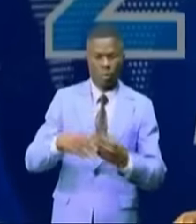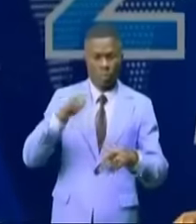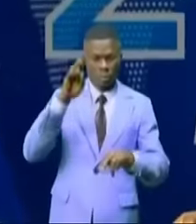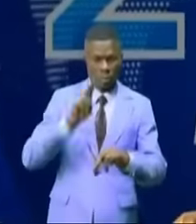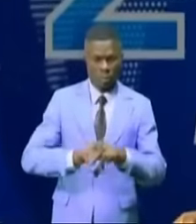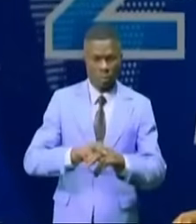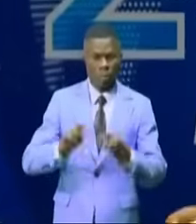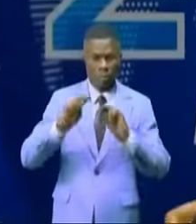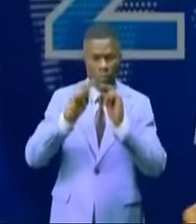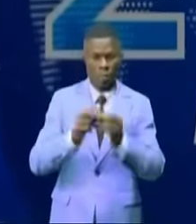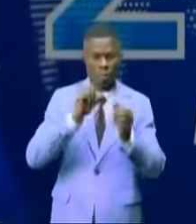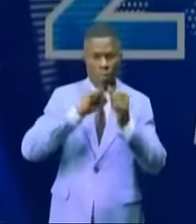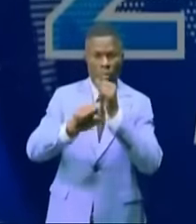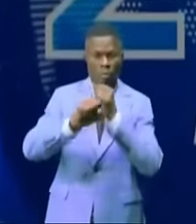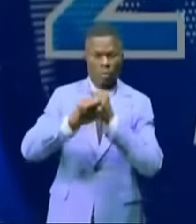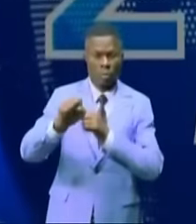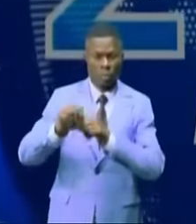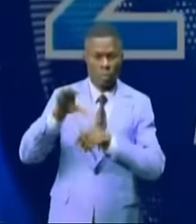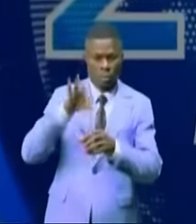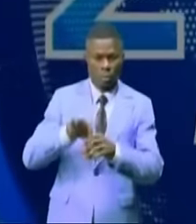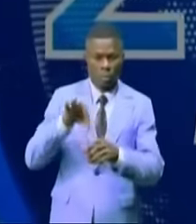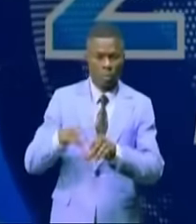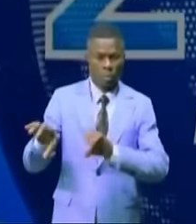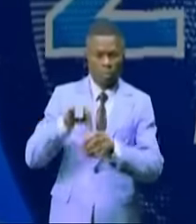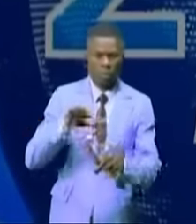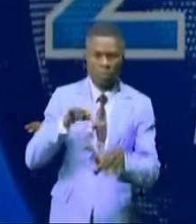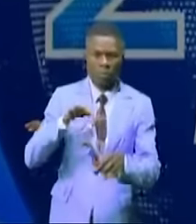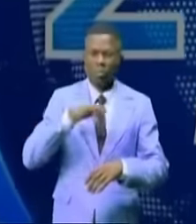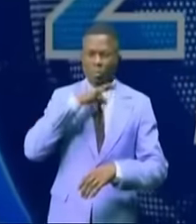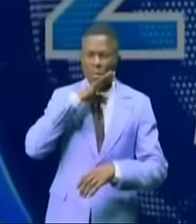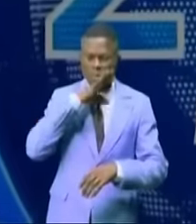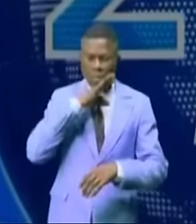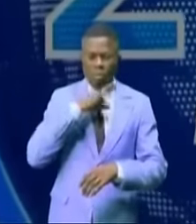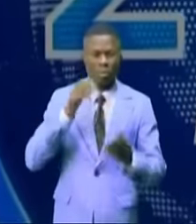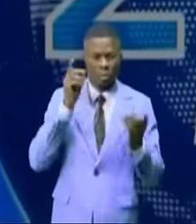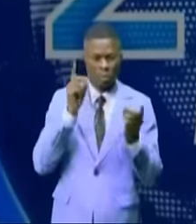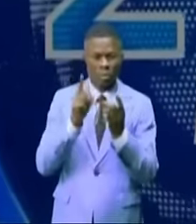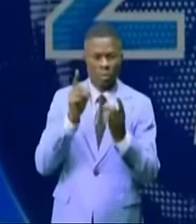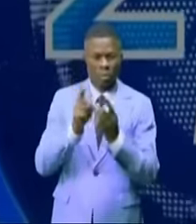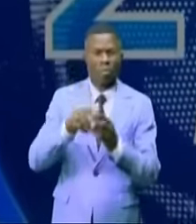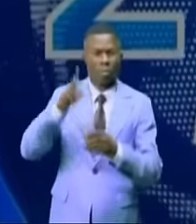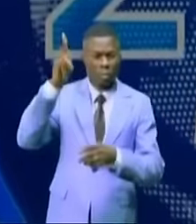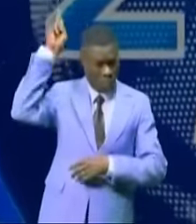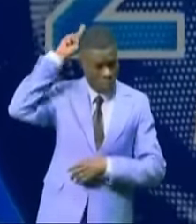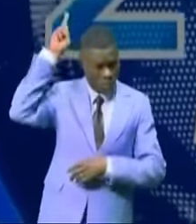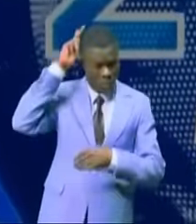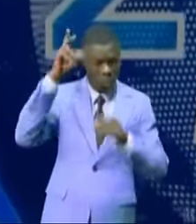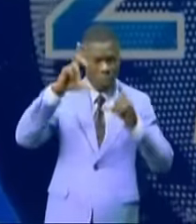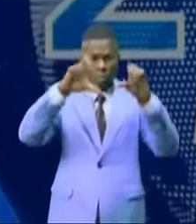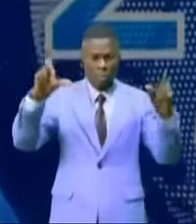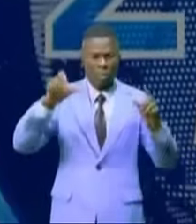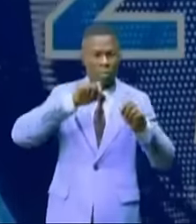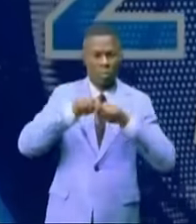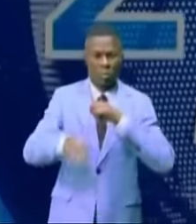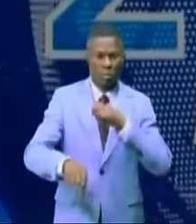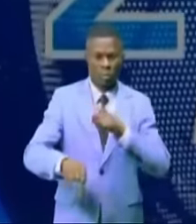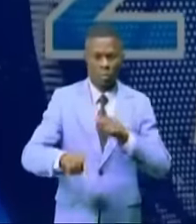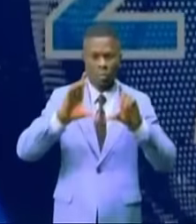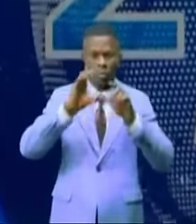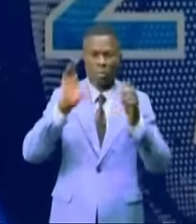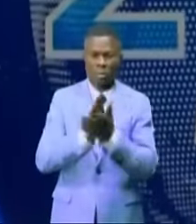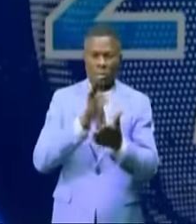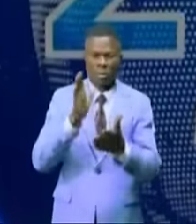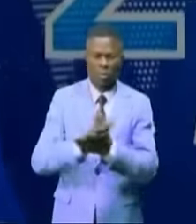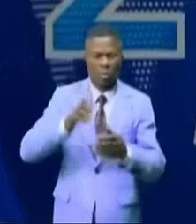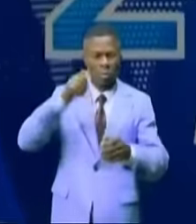dans la campagne électorale. Les actes d'un autre âge sont enregistrés à Colwezi. Des banderoles déchirées, des affiches vandalisées,